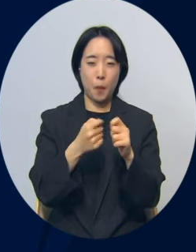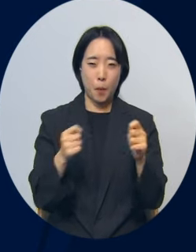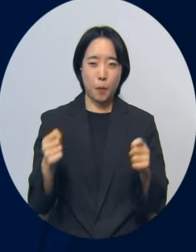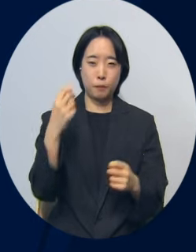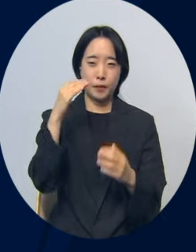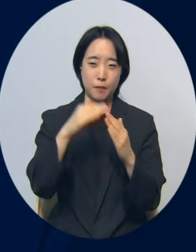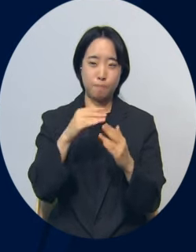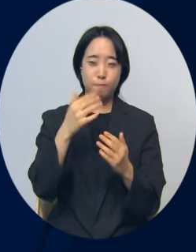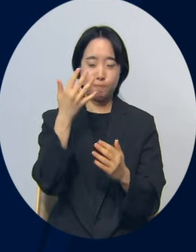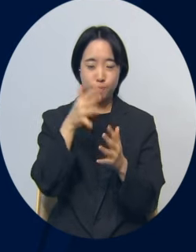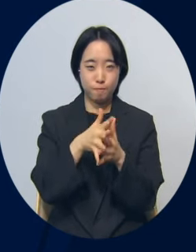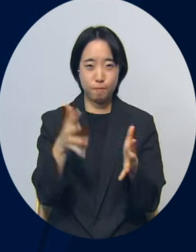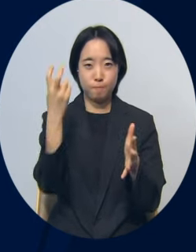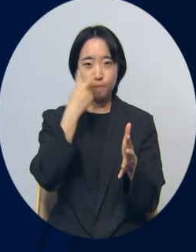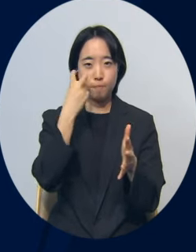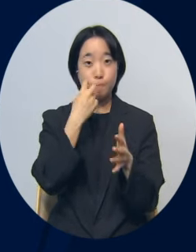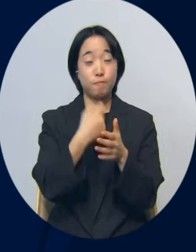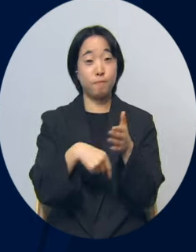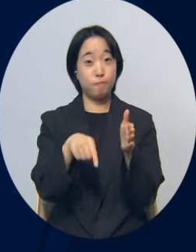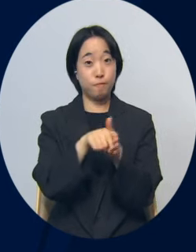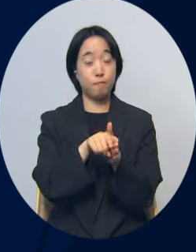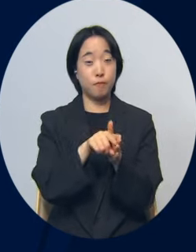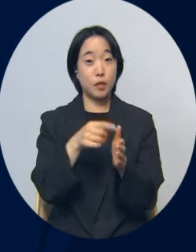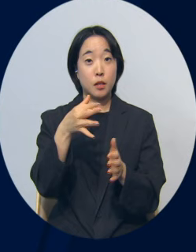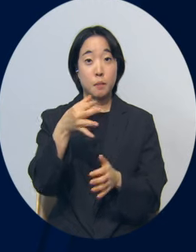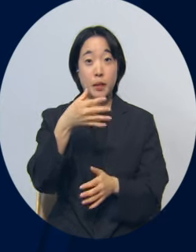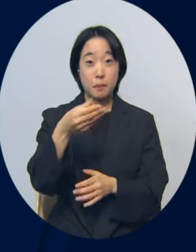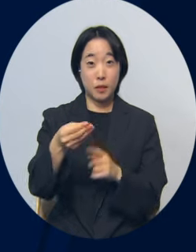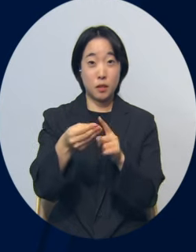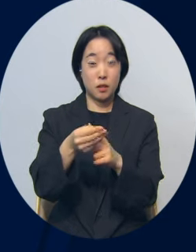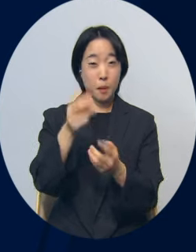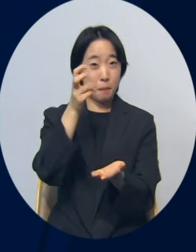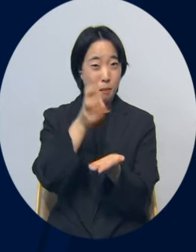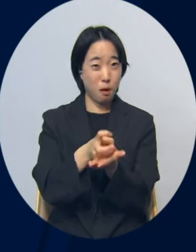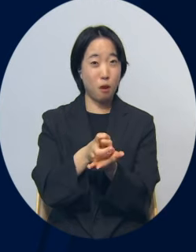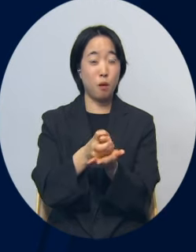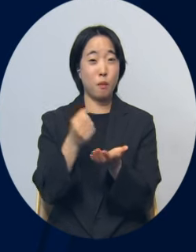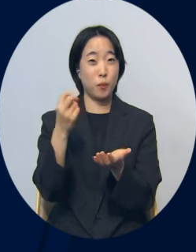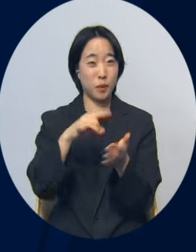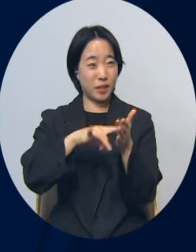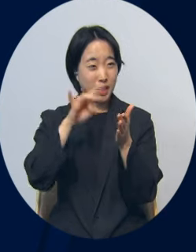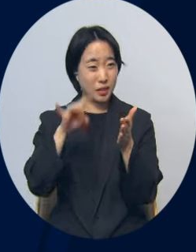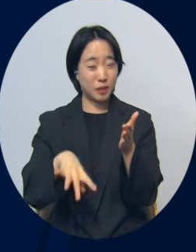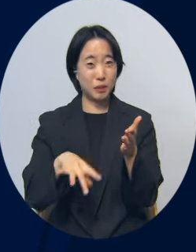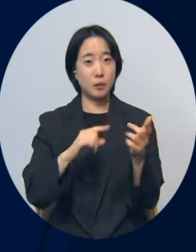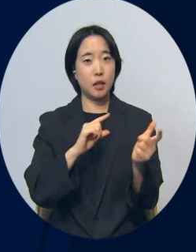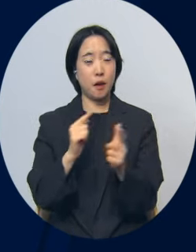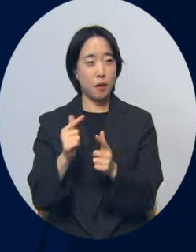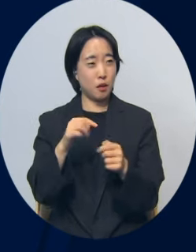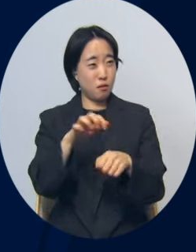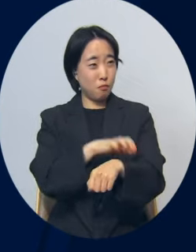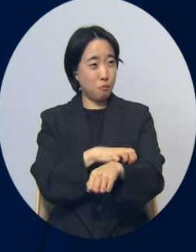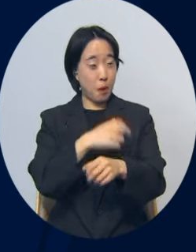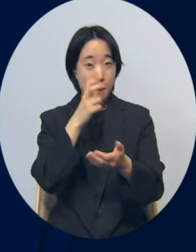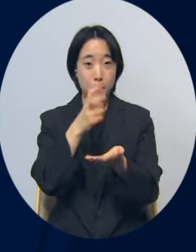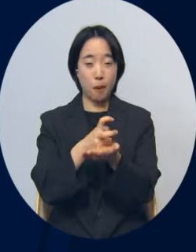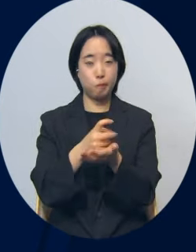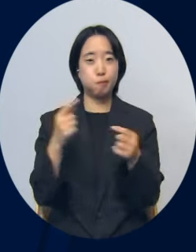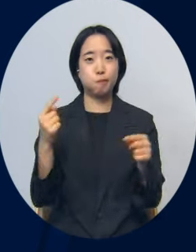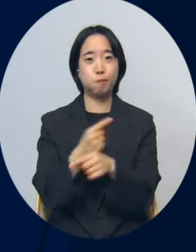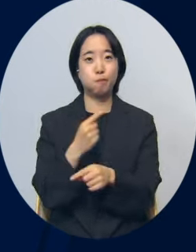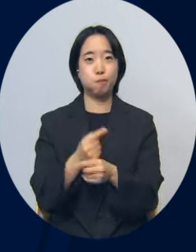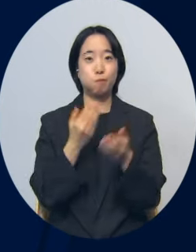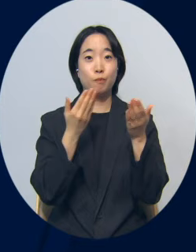하는 과도한 임대료 규제와 법인 중과세제를 완화하고 취득세와 재산세 감면을 비롯해 부지